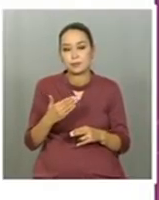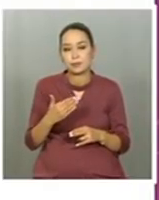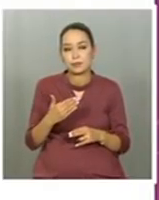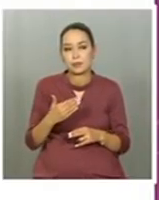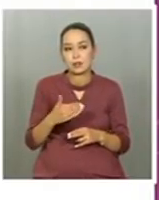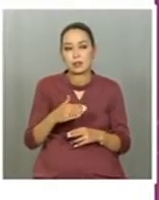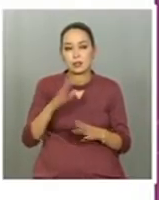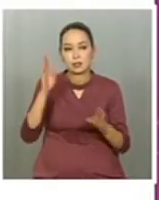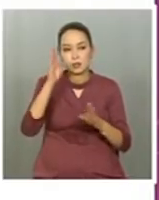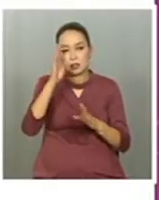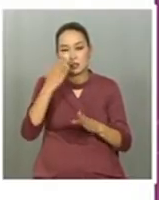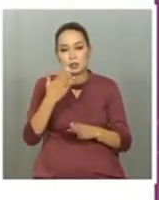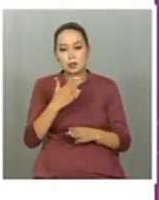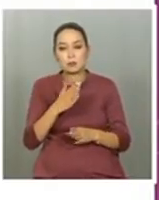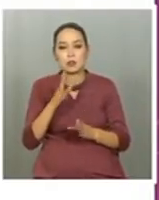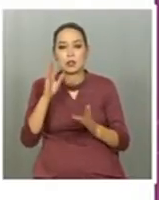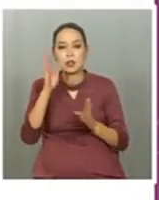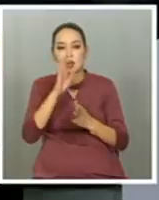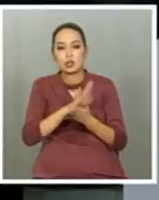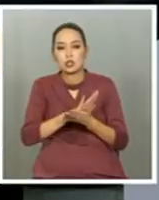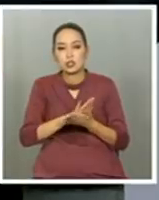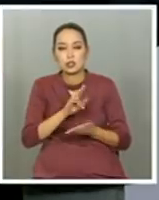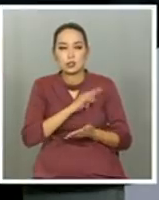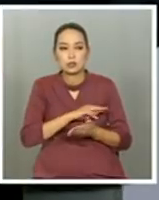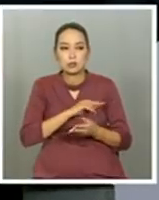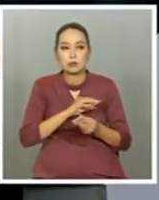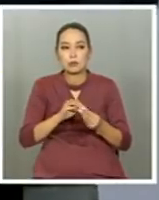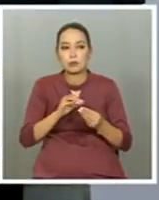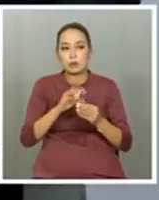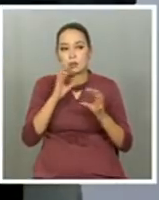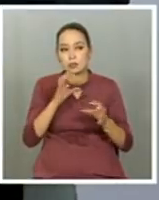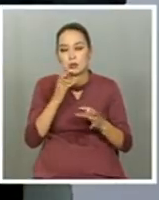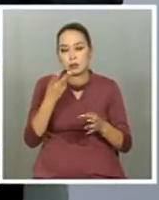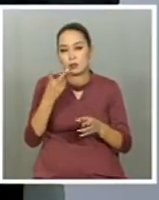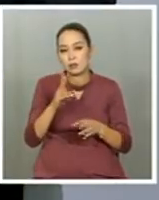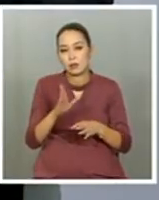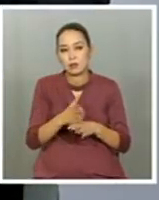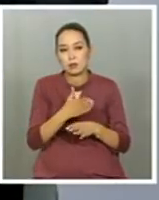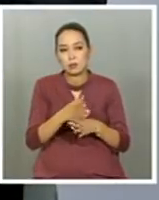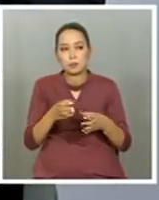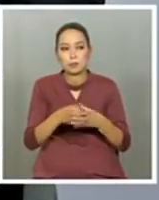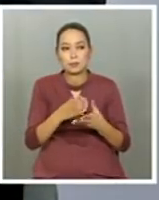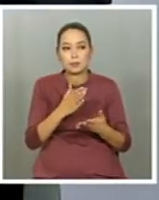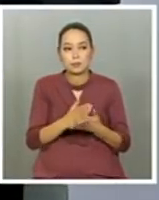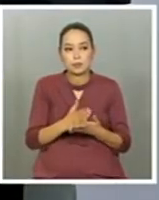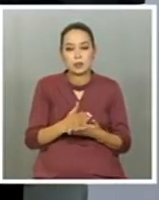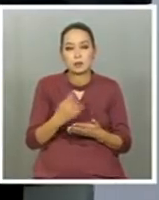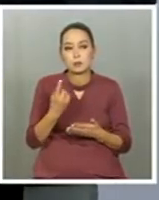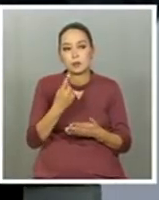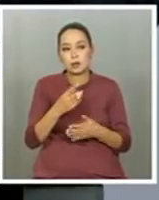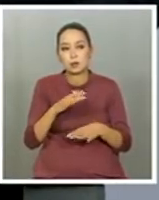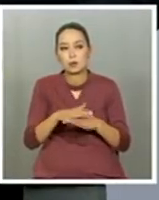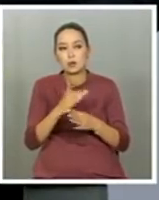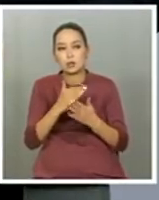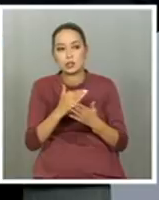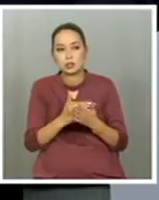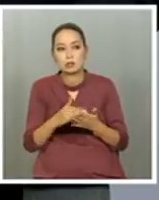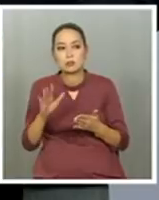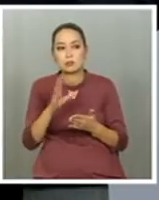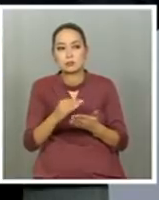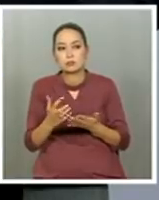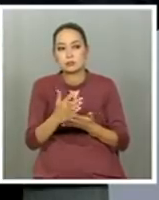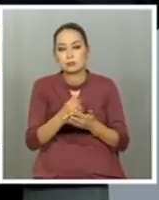Табиғи экожүйелерді тұрақты пайдалану. Бұлар екі бөліктен тұрады. Бірінші бөлігінде қорық режимі сақталады. Ол